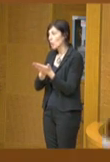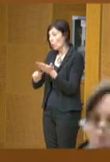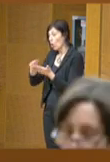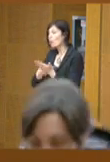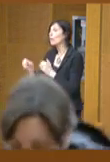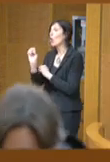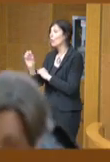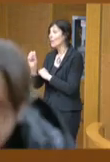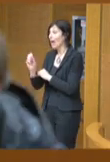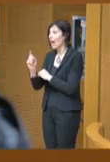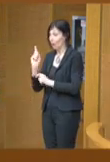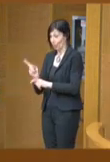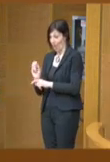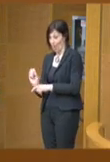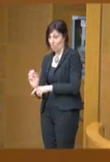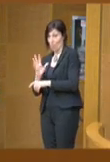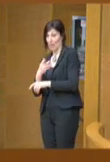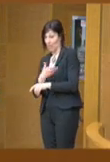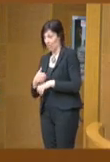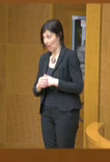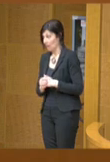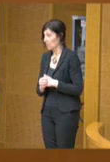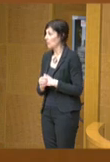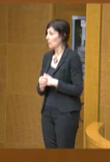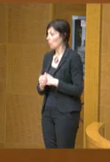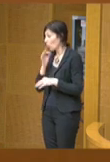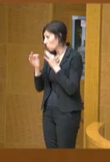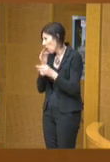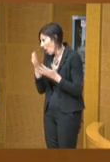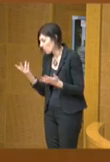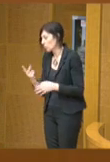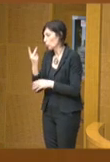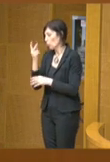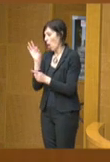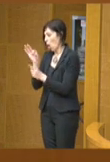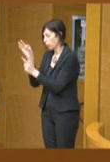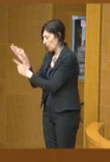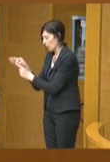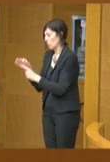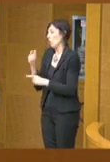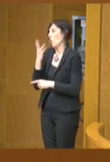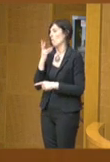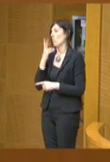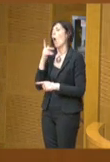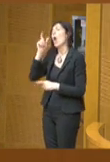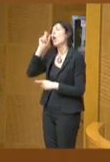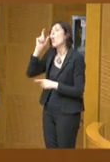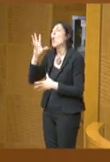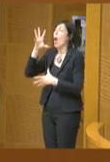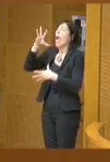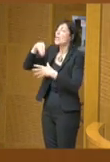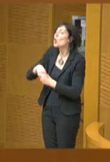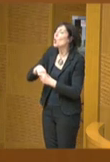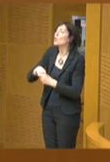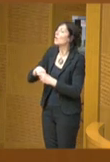il progetto didattico che sto per presentarvi, per due obiettivi. Il primo è quello di creare una cultura inclusiva e rispettosa